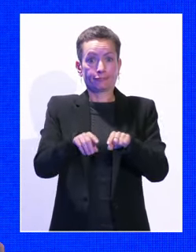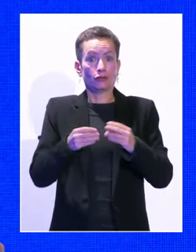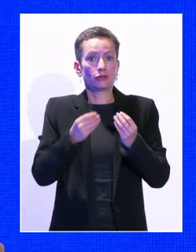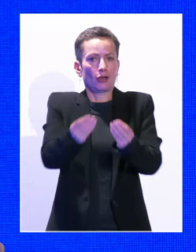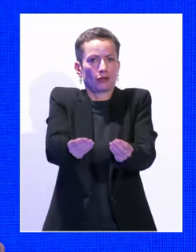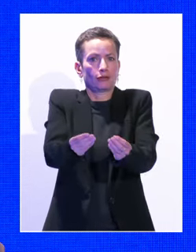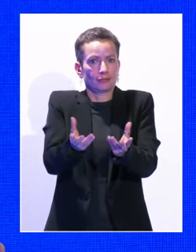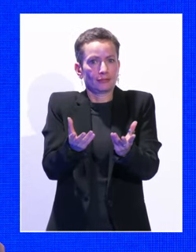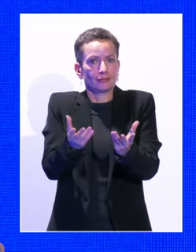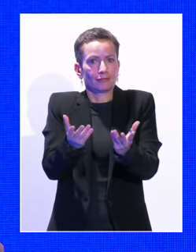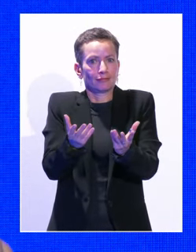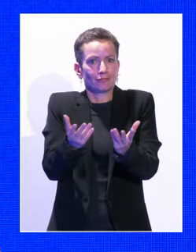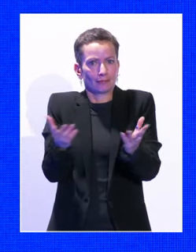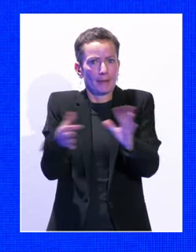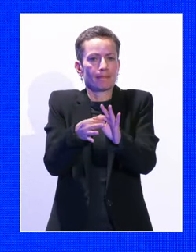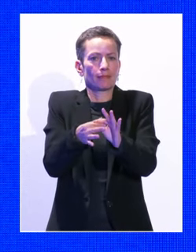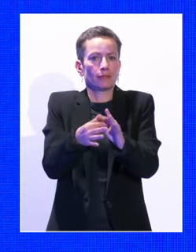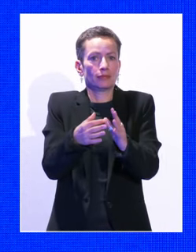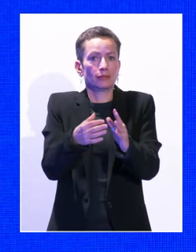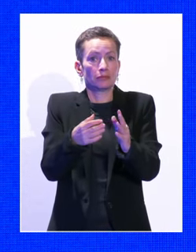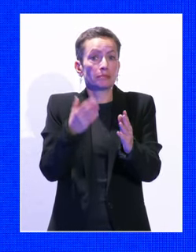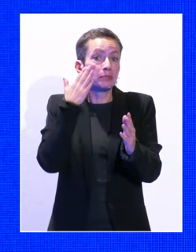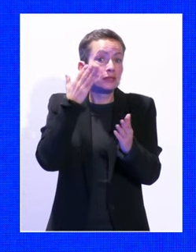condition. Tu penses que